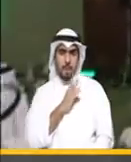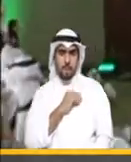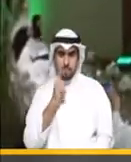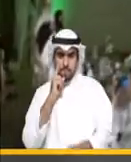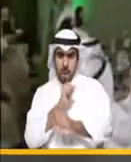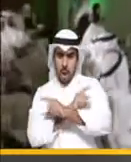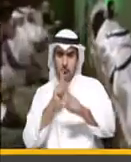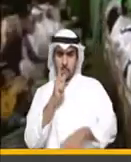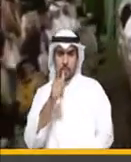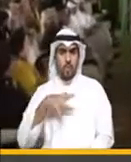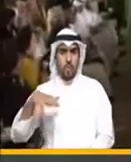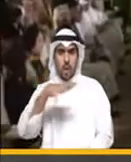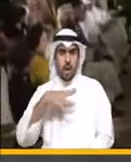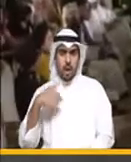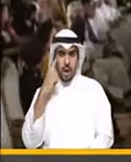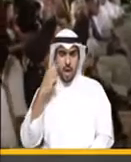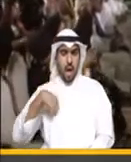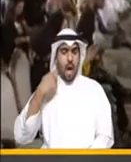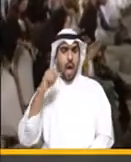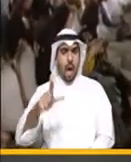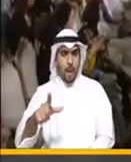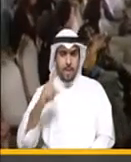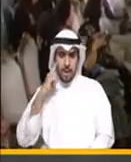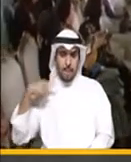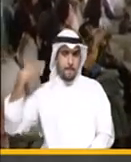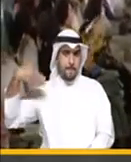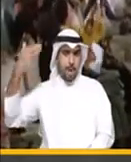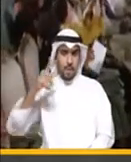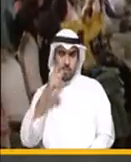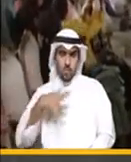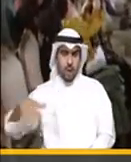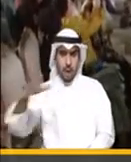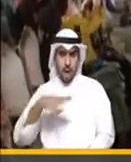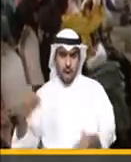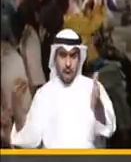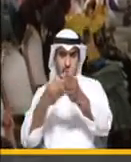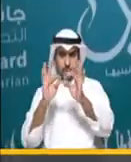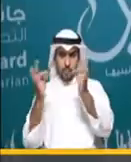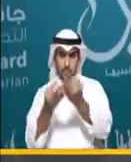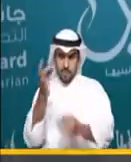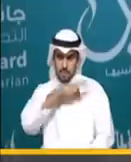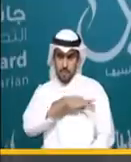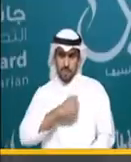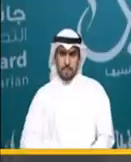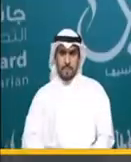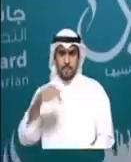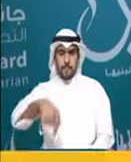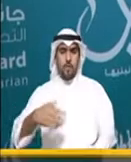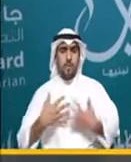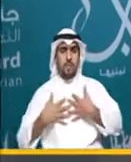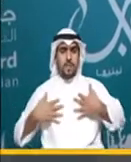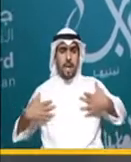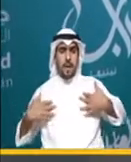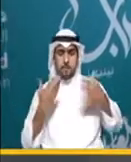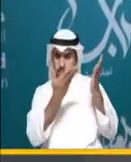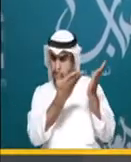مشاركتهم أحلامهم وتطلعاتهم وتشجيعهم، مما سيعود بالنفع على المجتمع ككل. أنا سعيد أن يكون في إقبال على